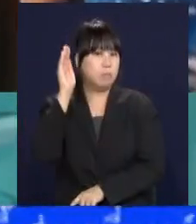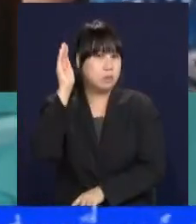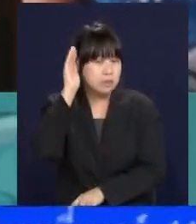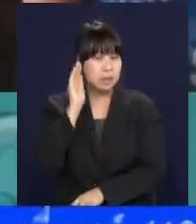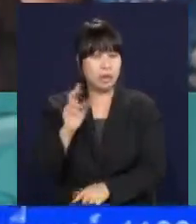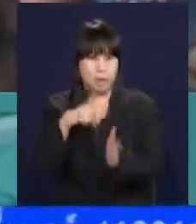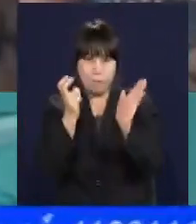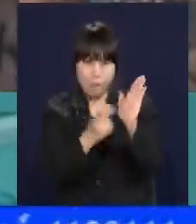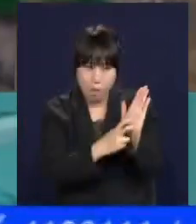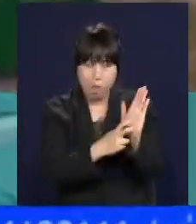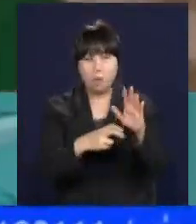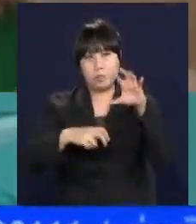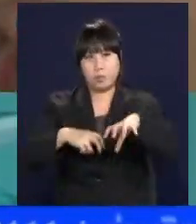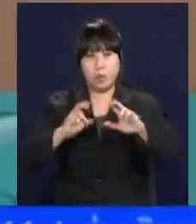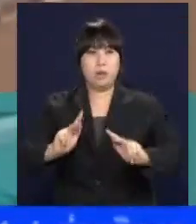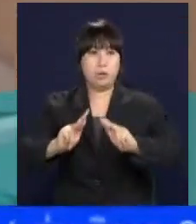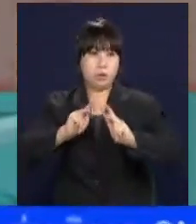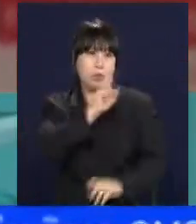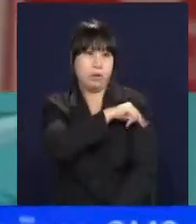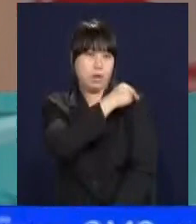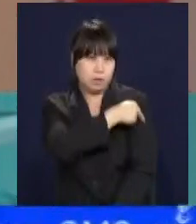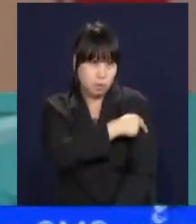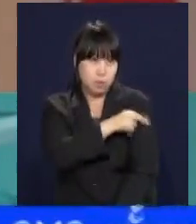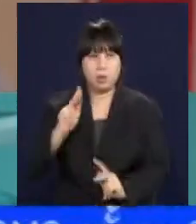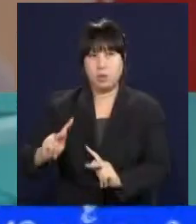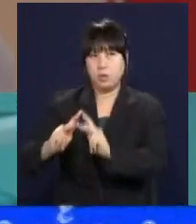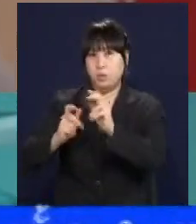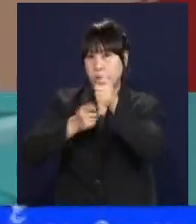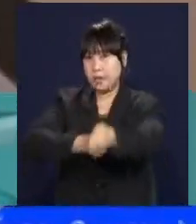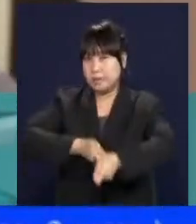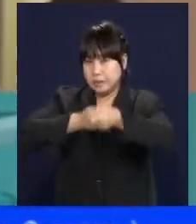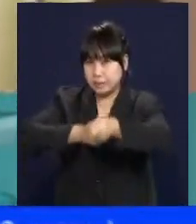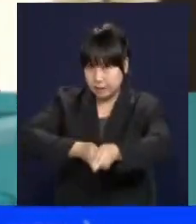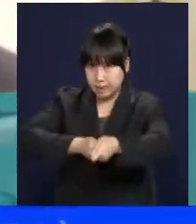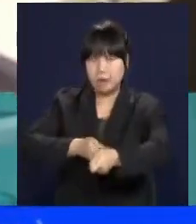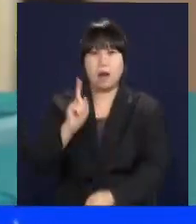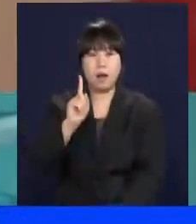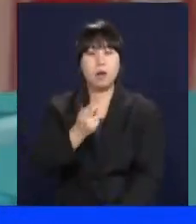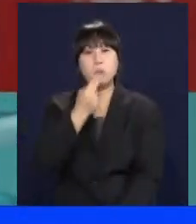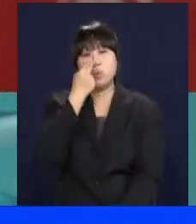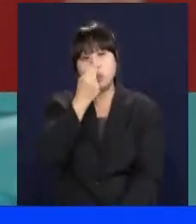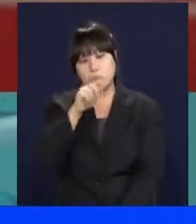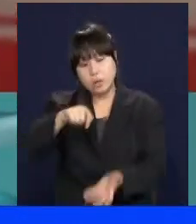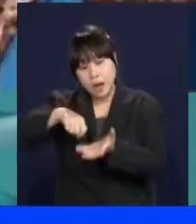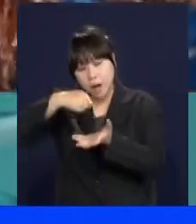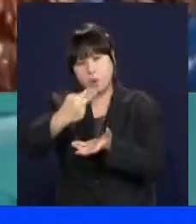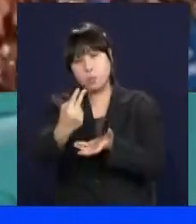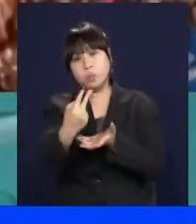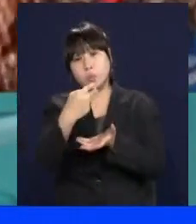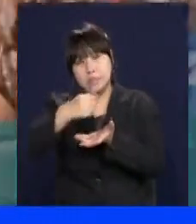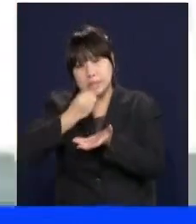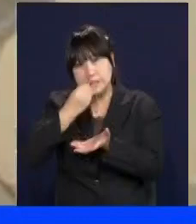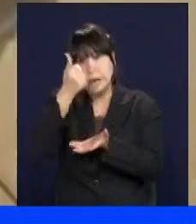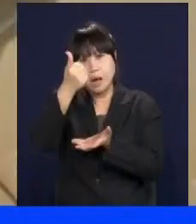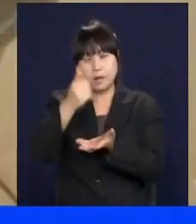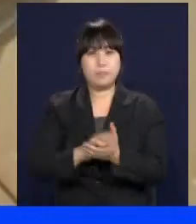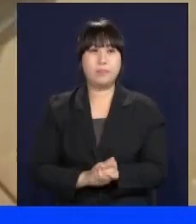รองทั้งหน่วยงานในกระทรวงสาธารณสุขและกระทรวงเกษตรและสหกรณ์ด้วยการรับประทานข้าวมันไก่โชว์สื่อแต่